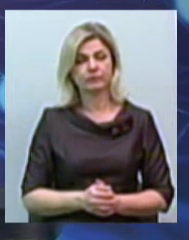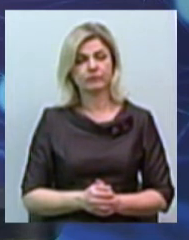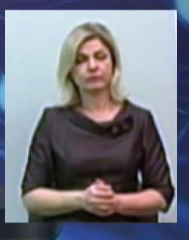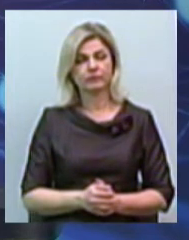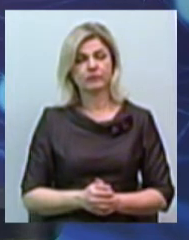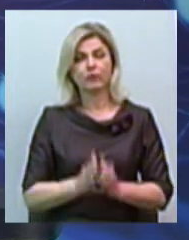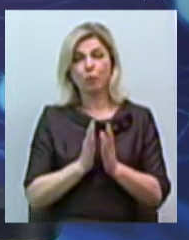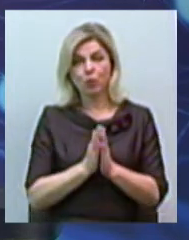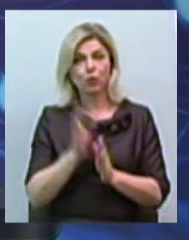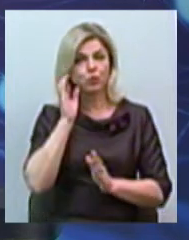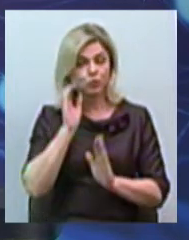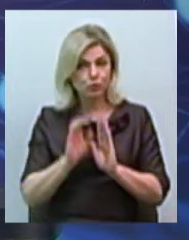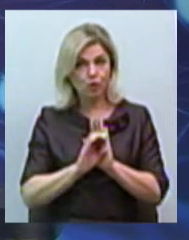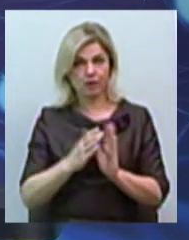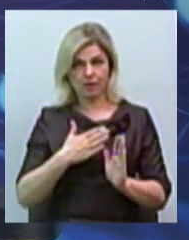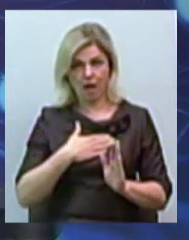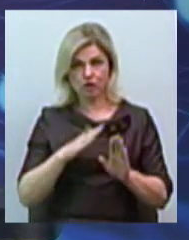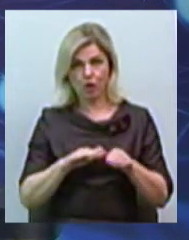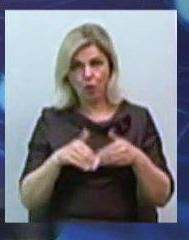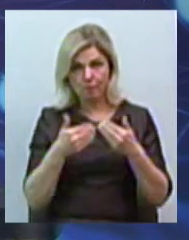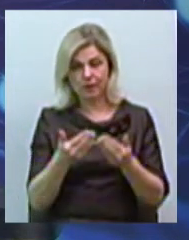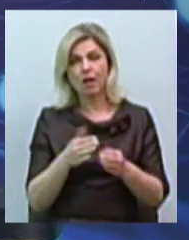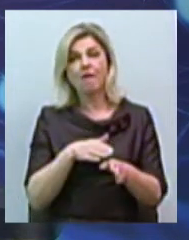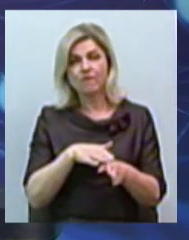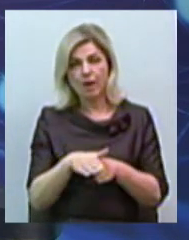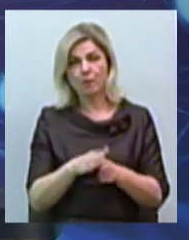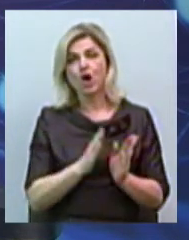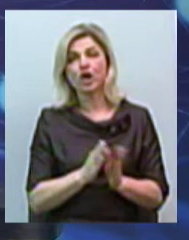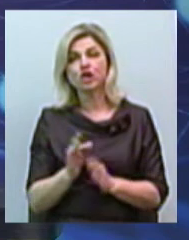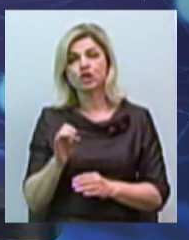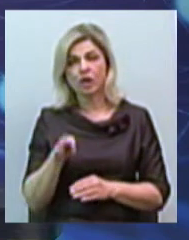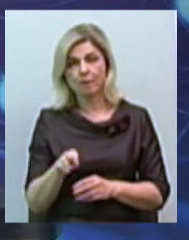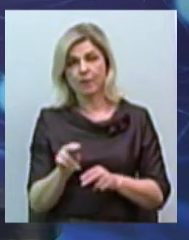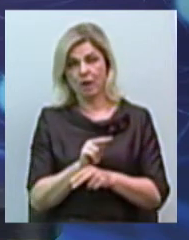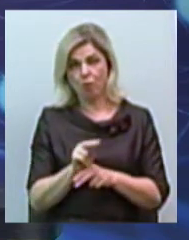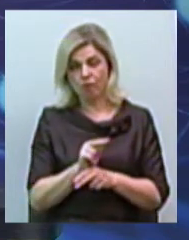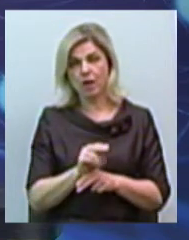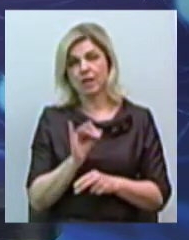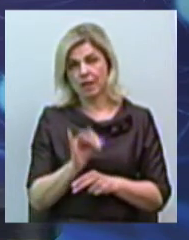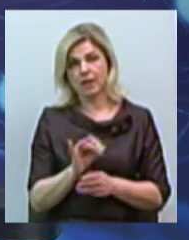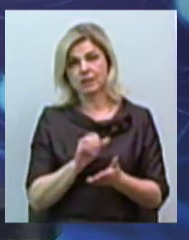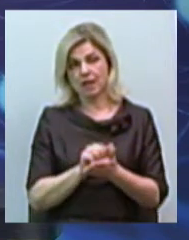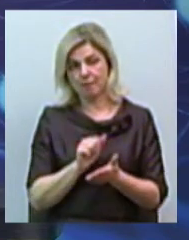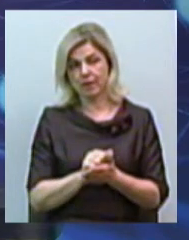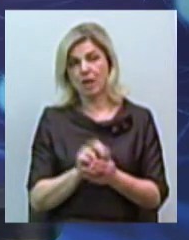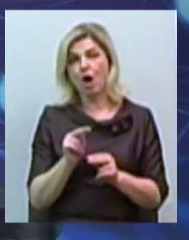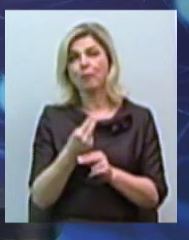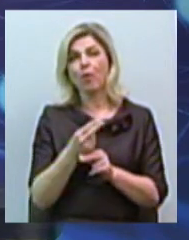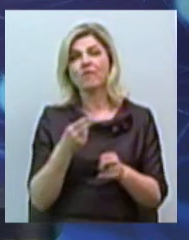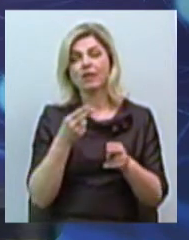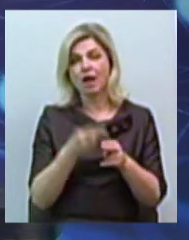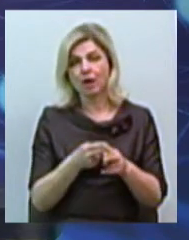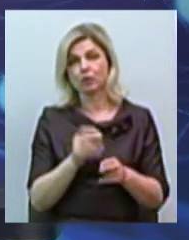дослухайтеся, прийміть наші рекомендації, дотримуйтеся режиму лікування та займайтеся профілактикою